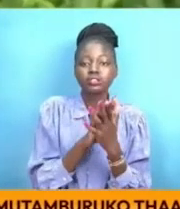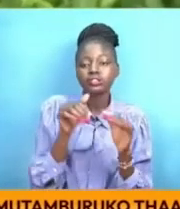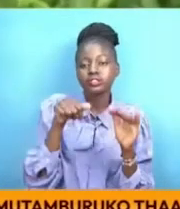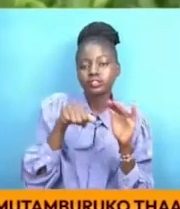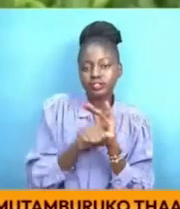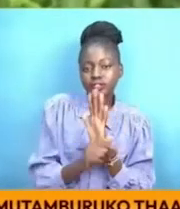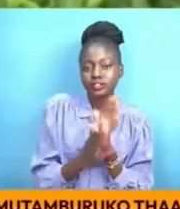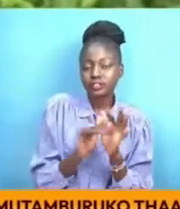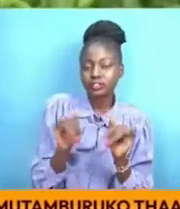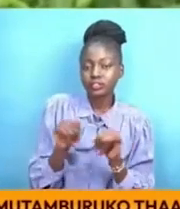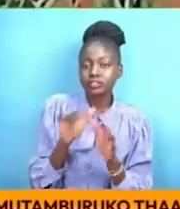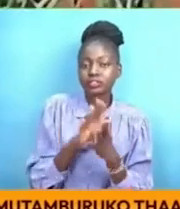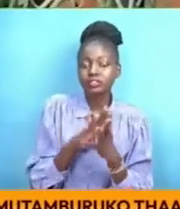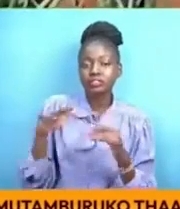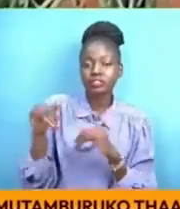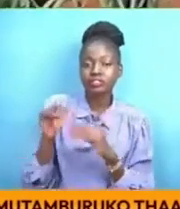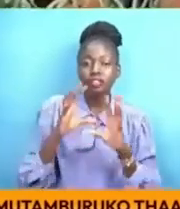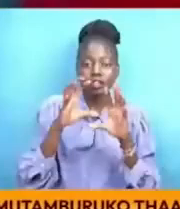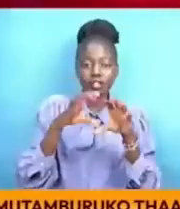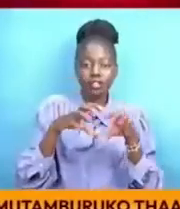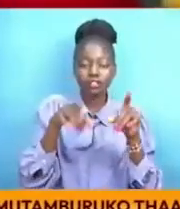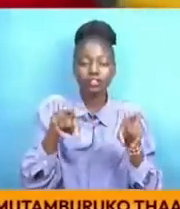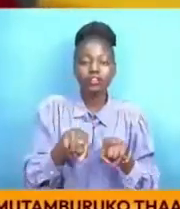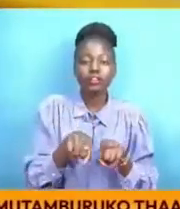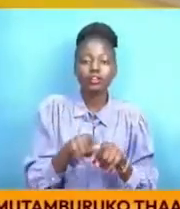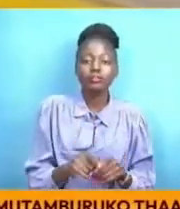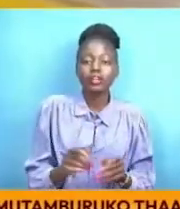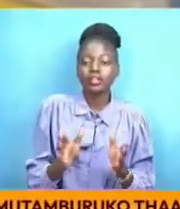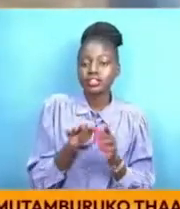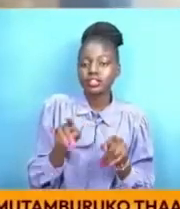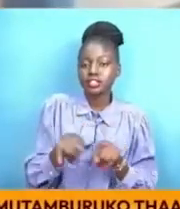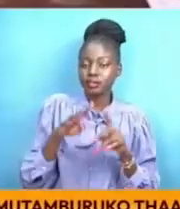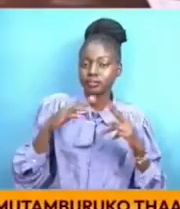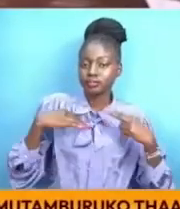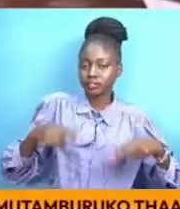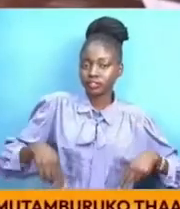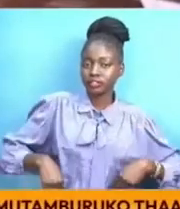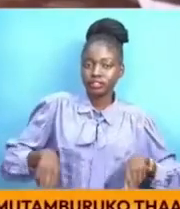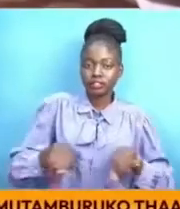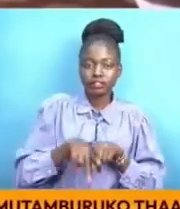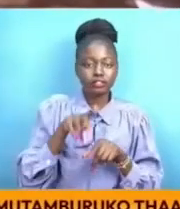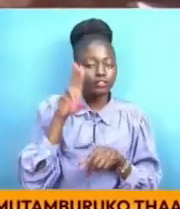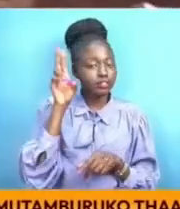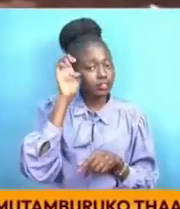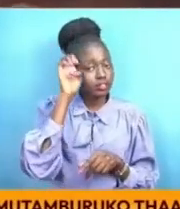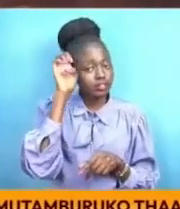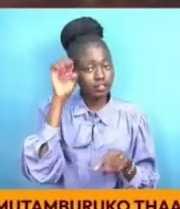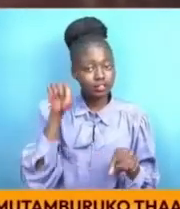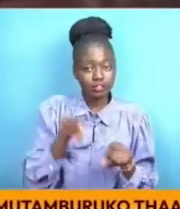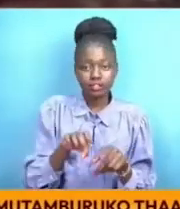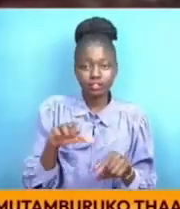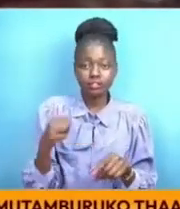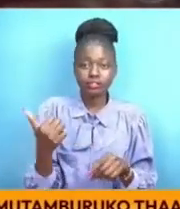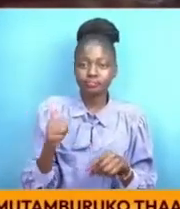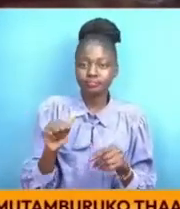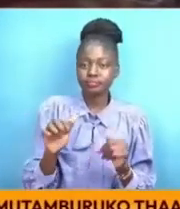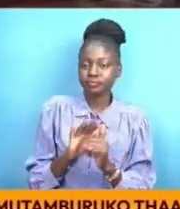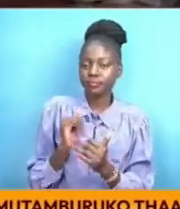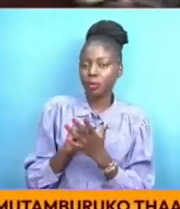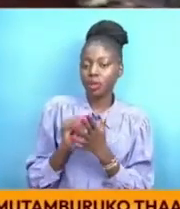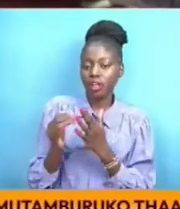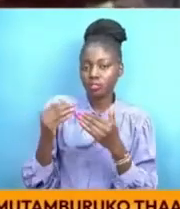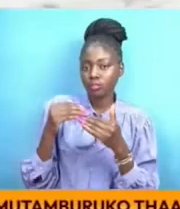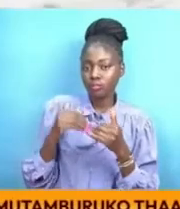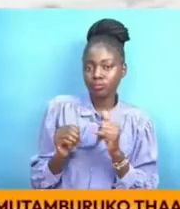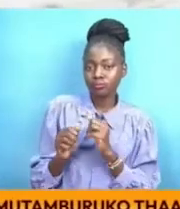makiria rohongeini rwa urimi ugimo wa mwiri githomo gatagatika mangi maya maroka ari ni